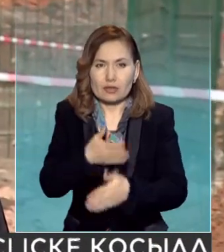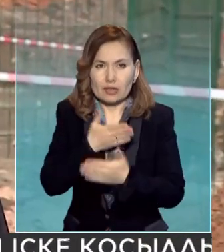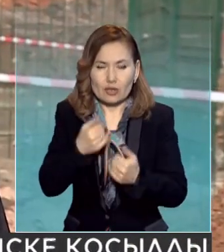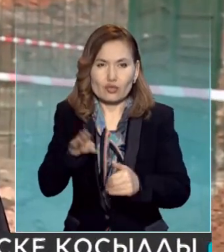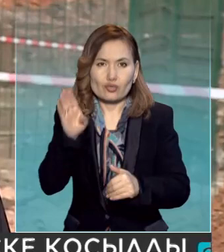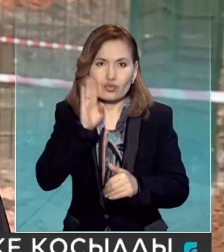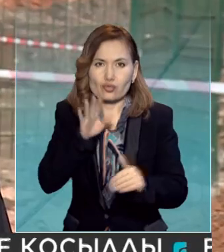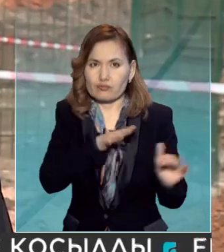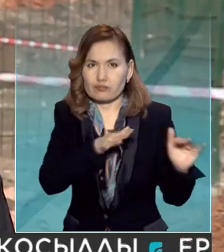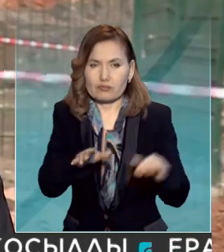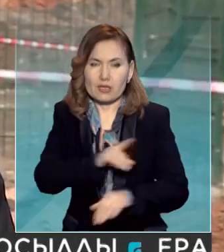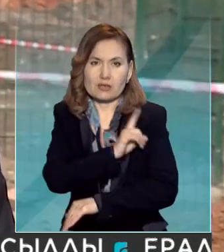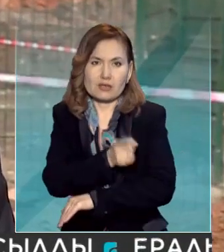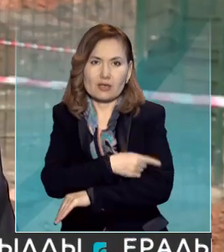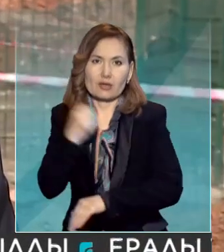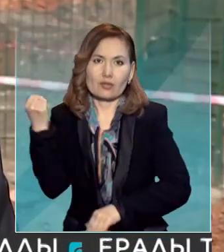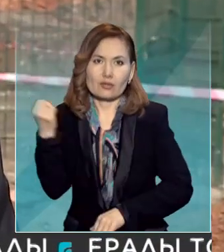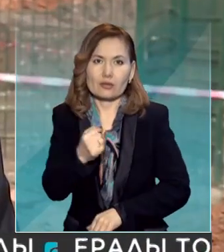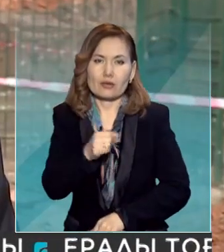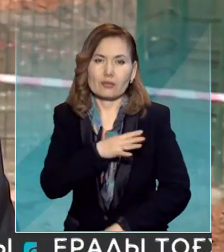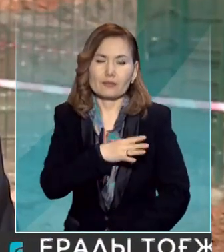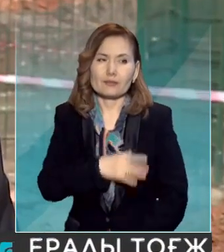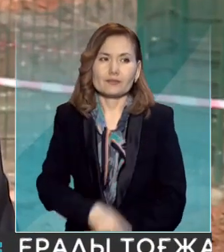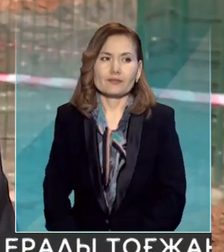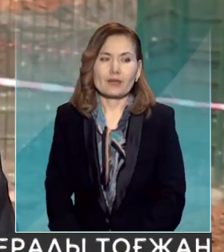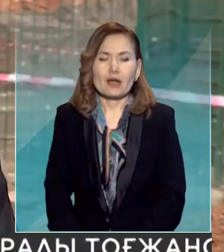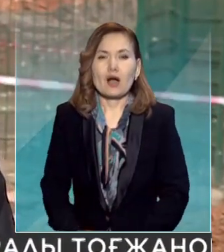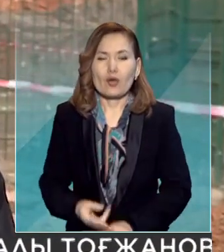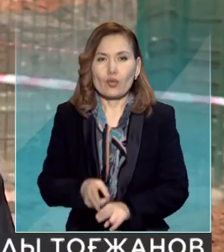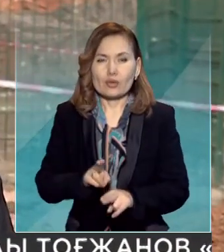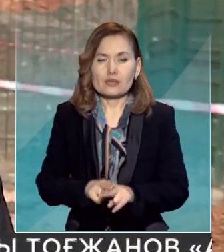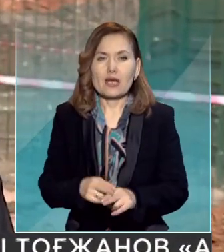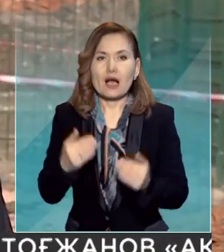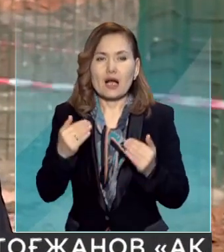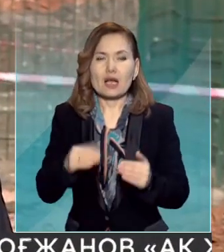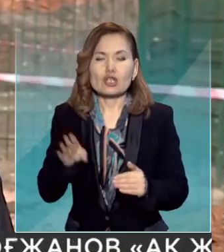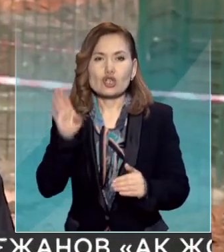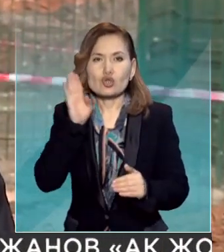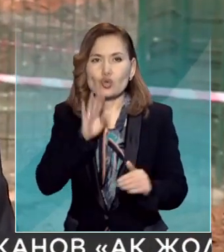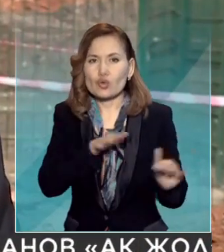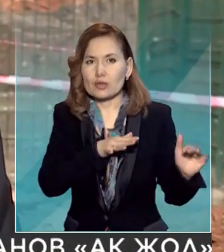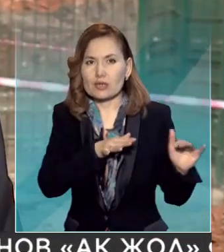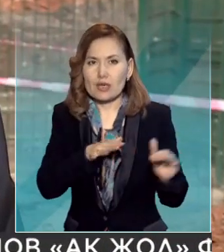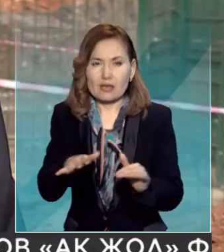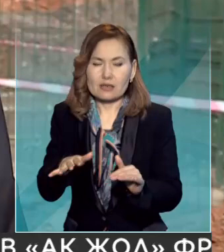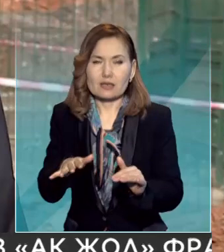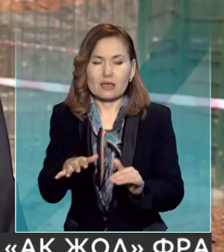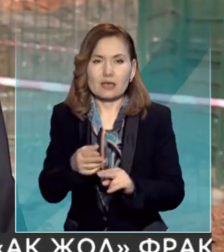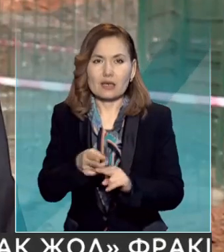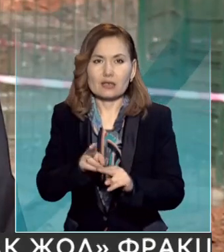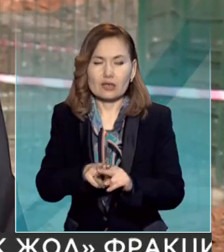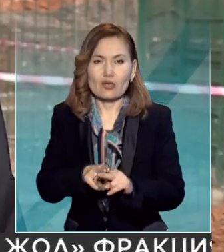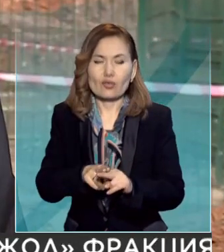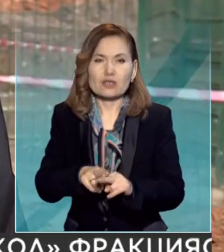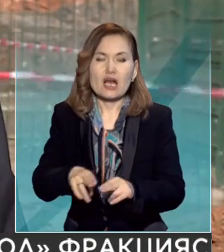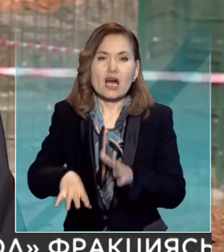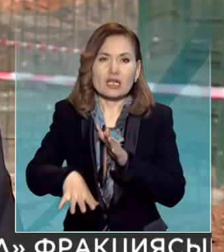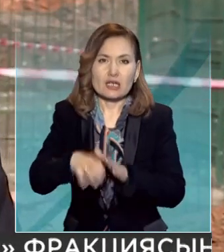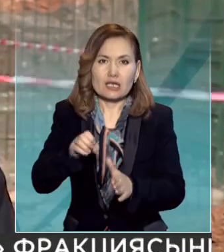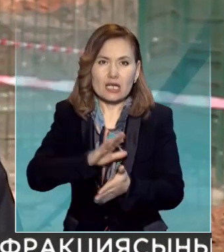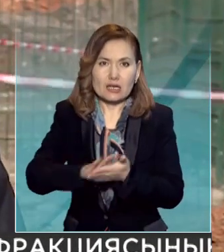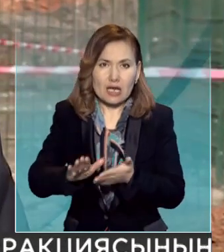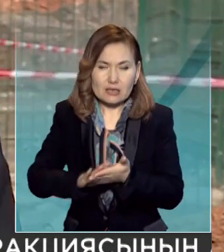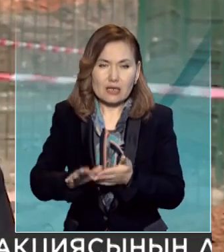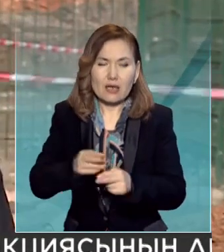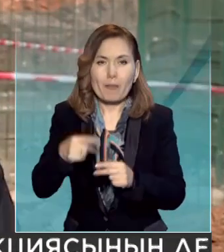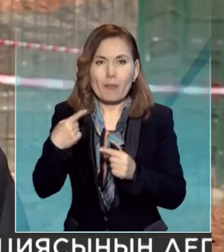ливневый жаңағы сет сол жерге салынатын болады. Біз осы судың бәрі онда басқа жаққа жіберетін боламыз. Оны әр жақ